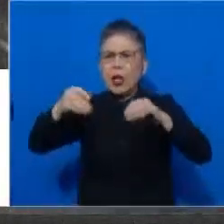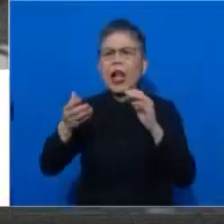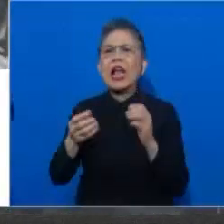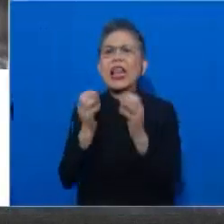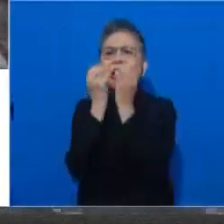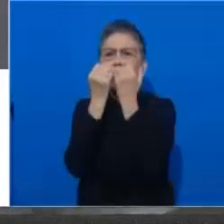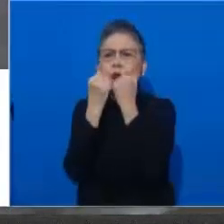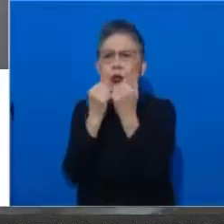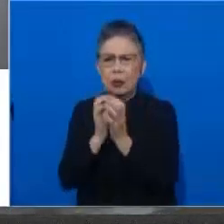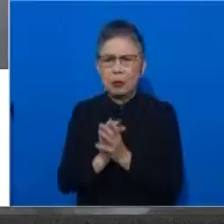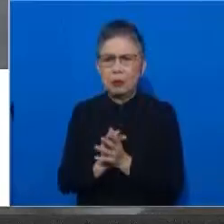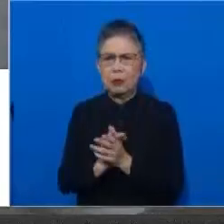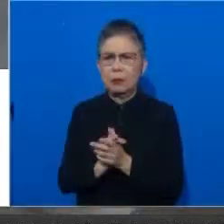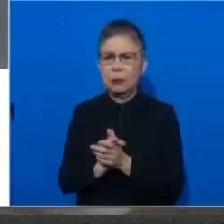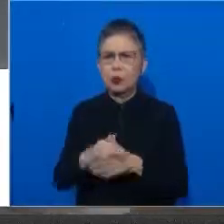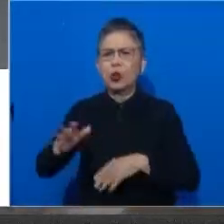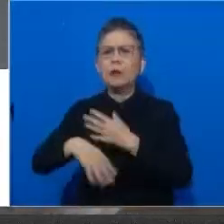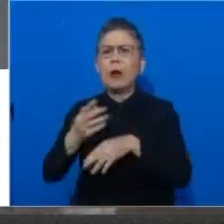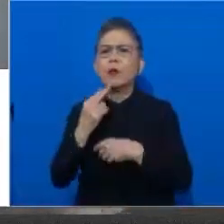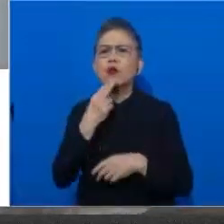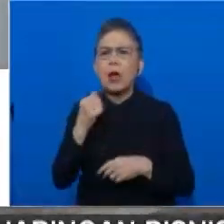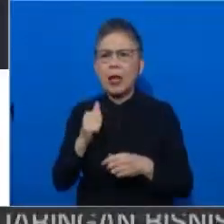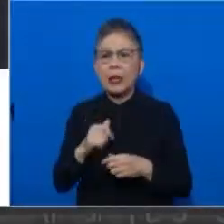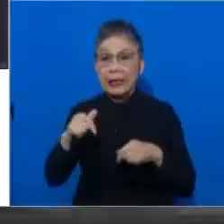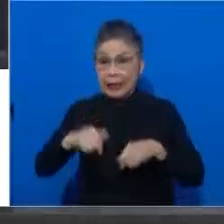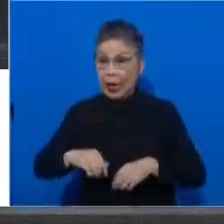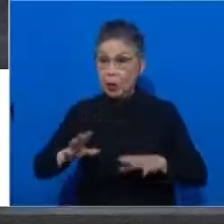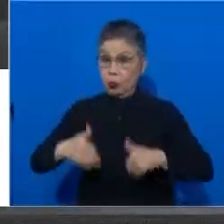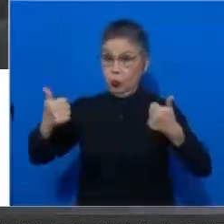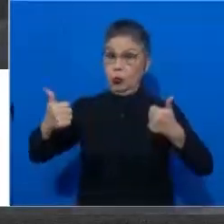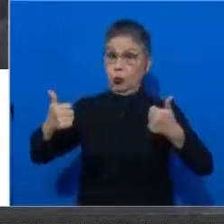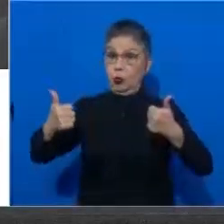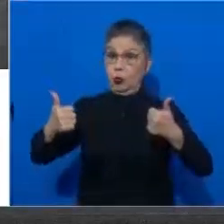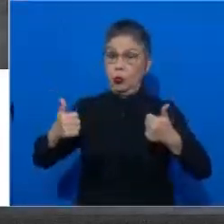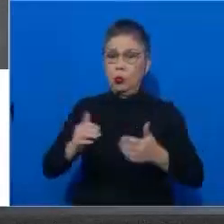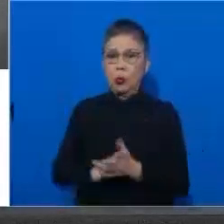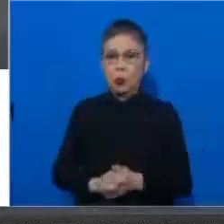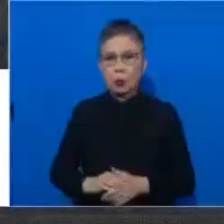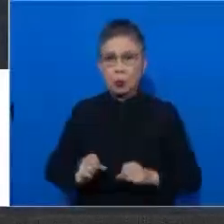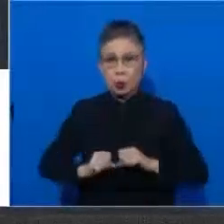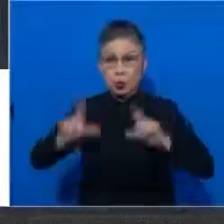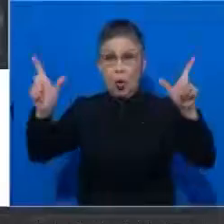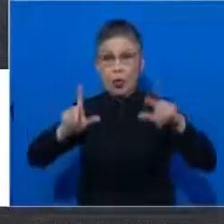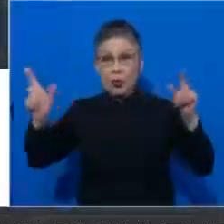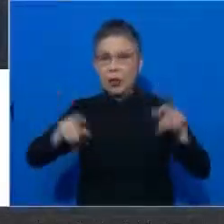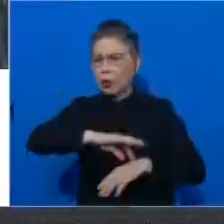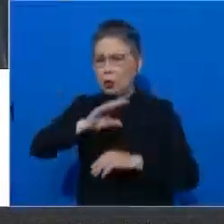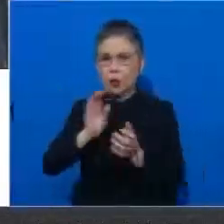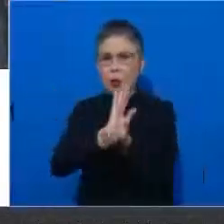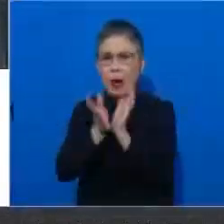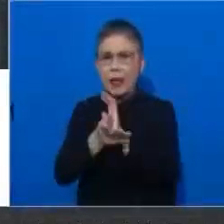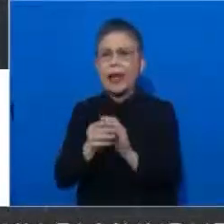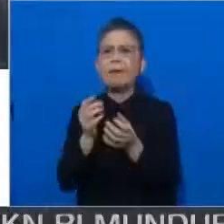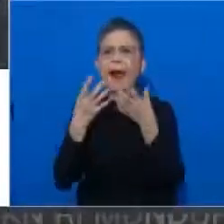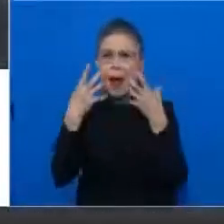pabrik gula. Usahanya pun kini sukses menembus pasar industri makanan minuman dan pabrik kecap di Surabaya dan